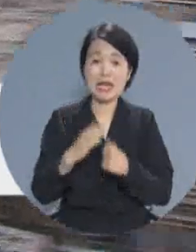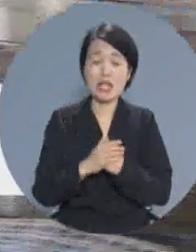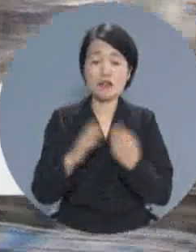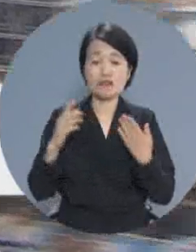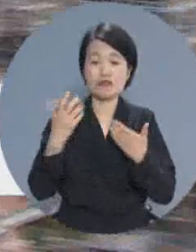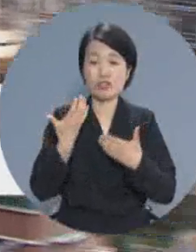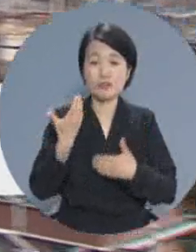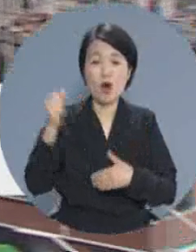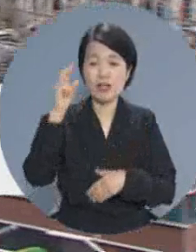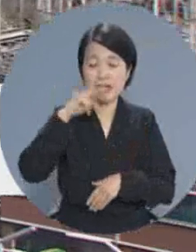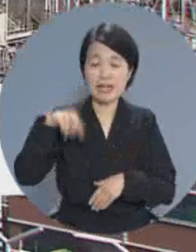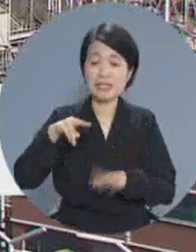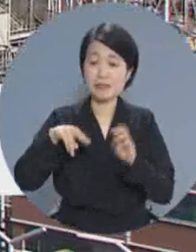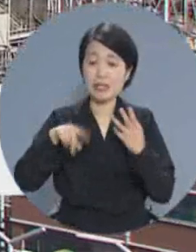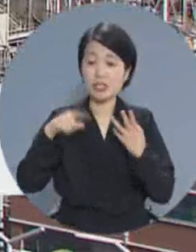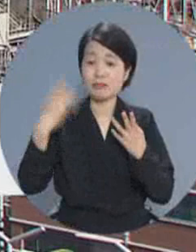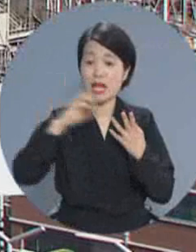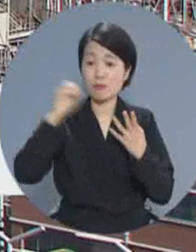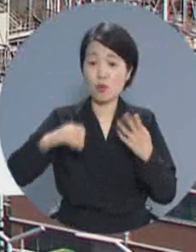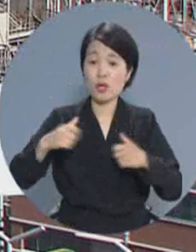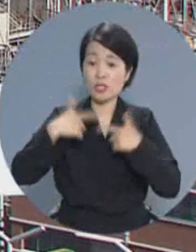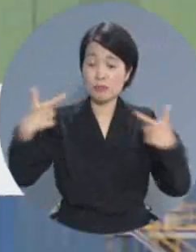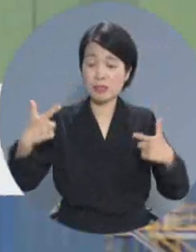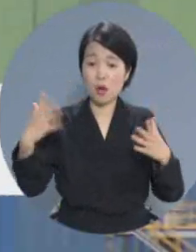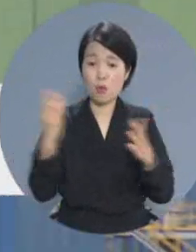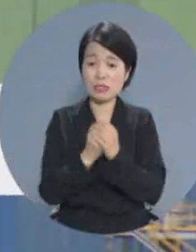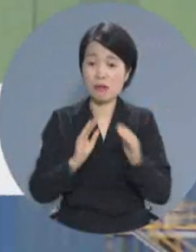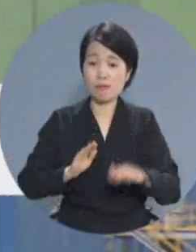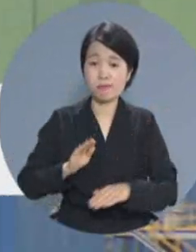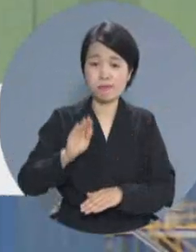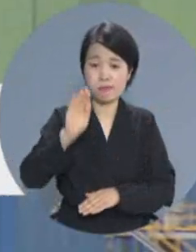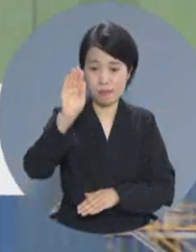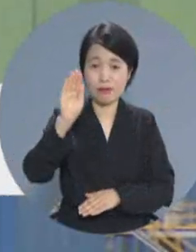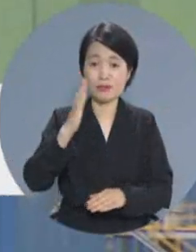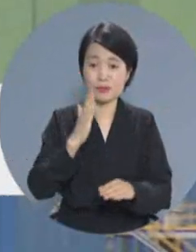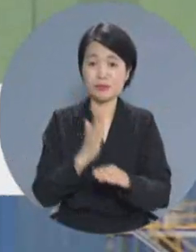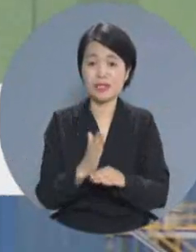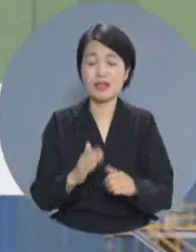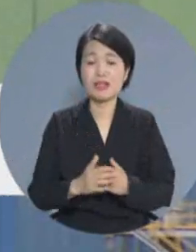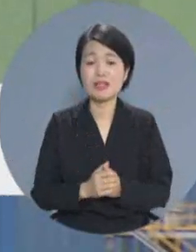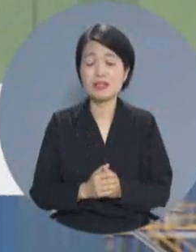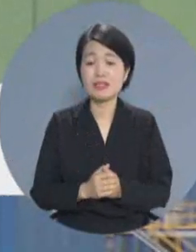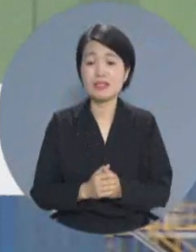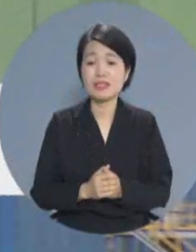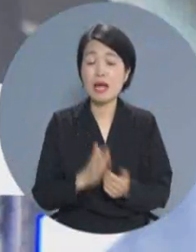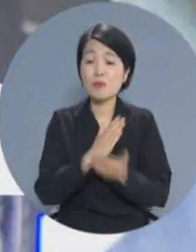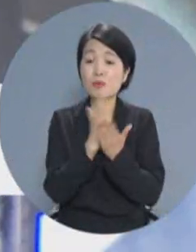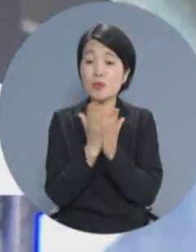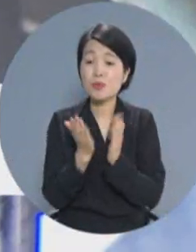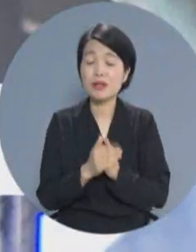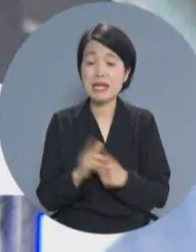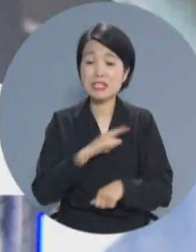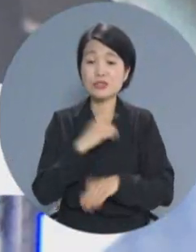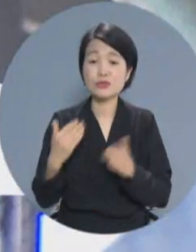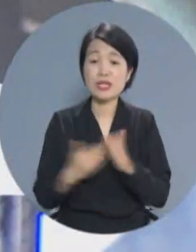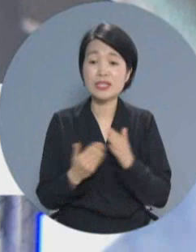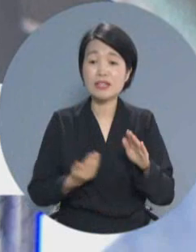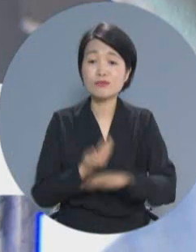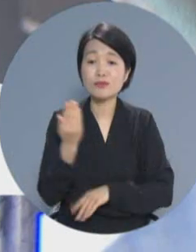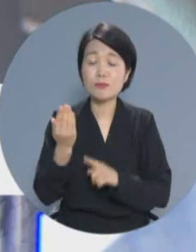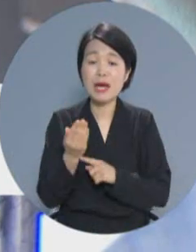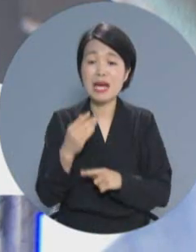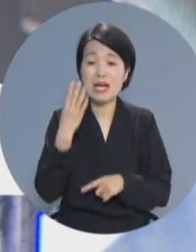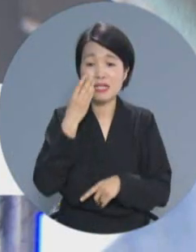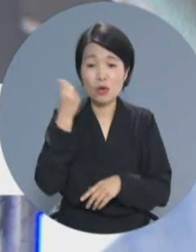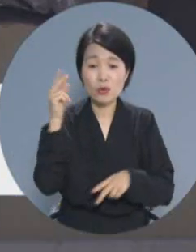비해 33.4%나 늘면서 완연한 증가세를 보였습니다. 품목별로는 최대 수출 품목인